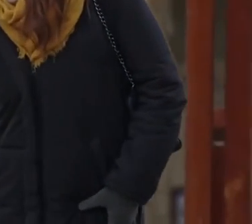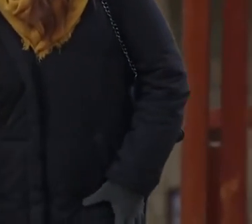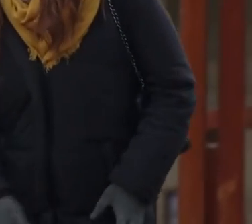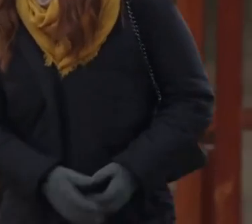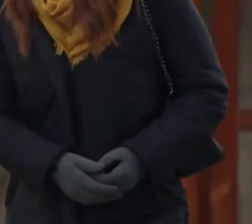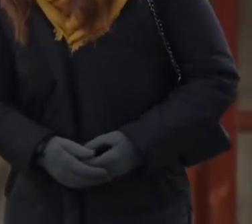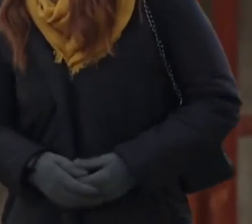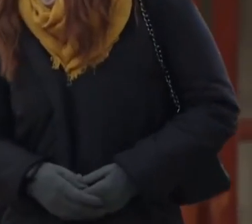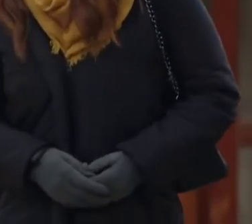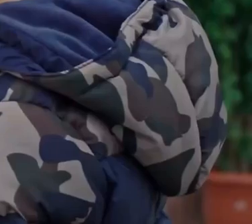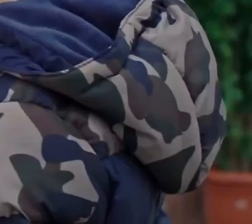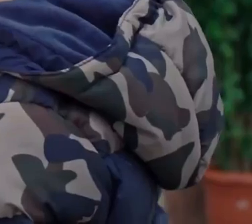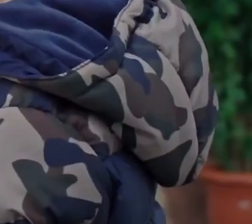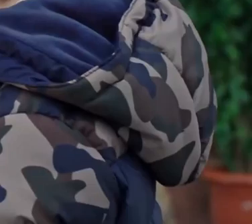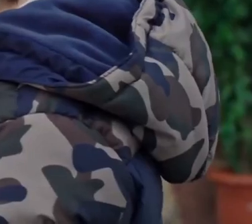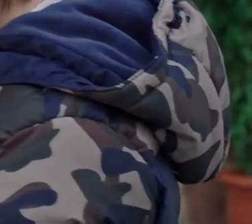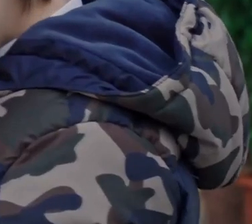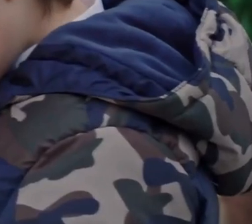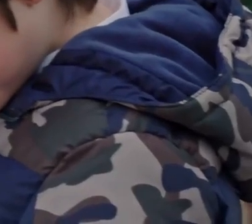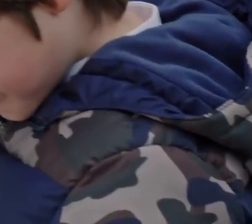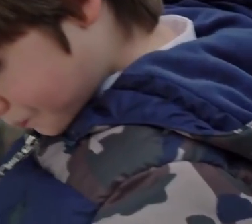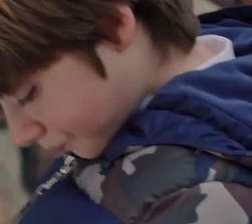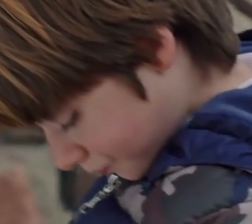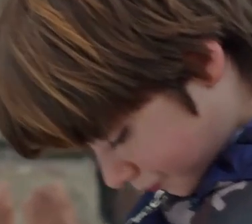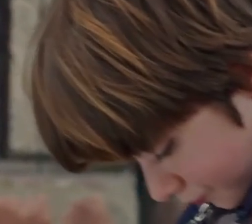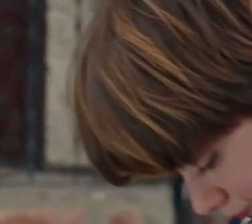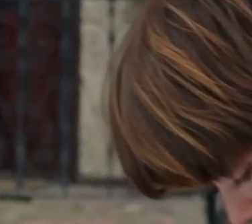Hareketlenerek bisikletiyle uğraşan Arda'nın yanına geldiler.